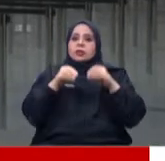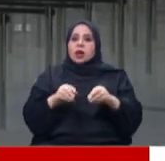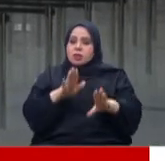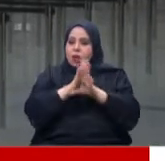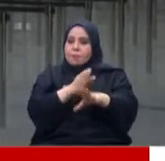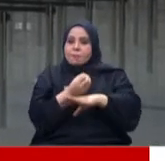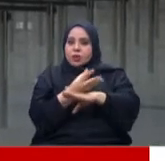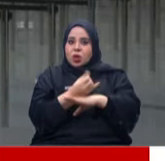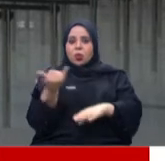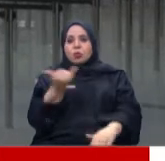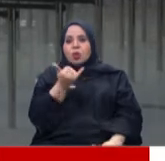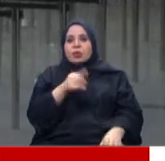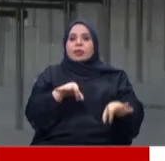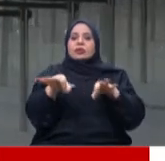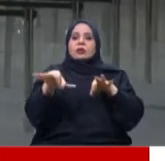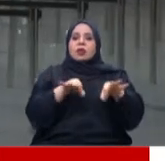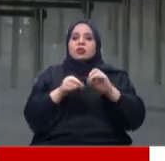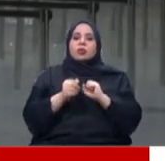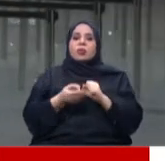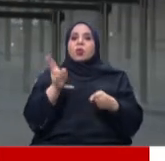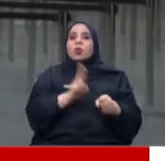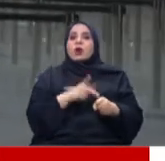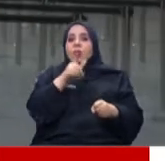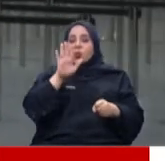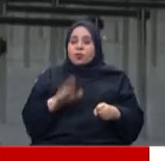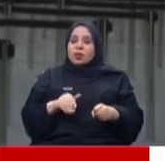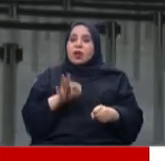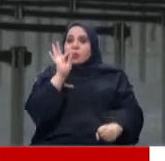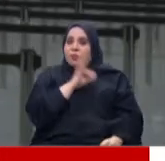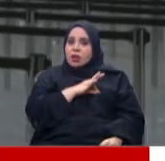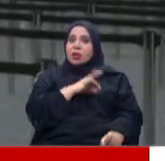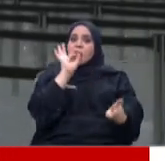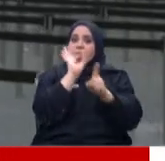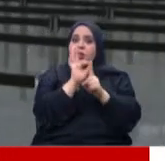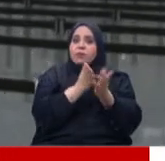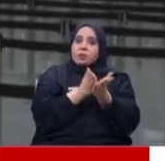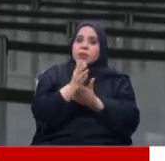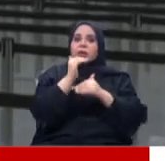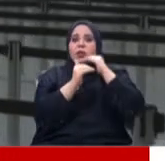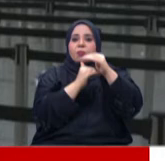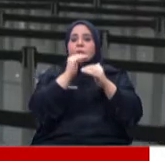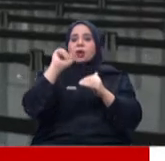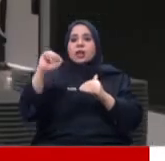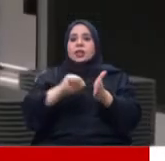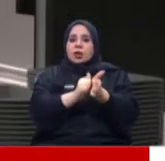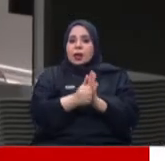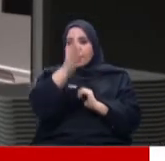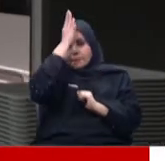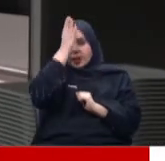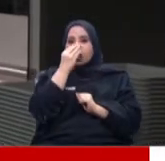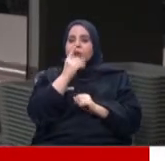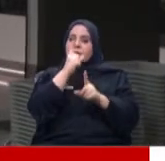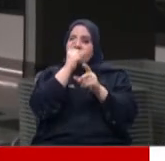ودعمها بالمشاريع الحيوية الاستراتيجية بما يحقق أهداف المسيرة التنموية الشاملة بقيادة